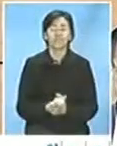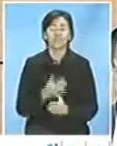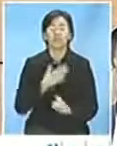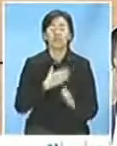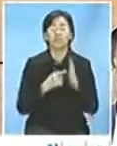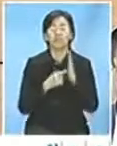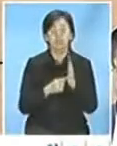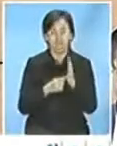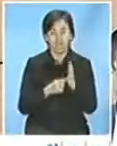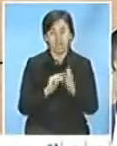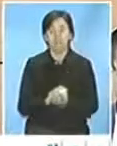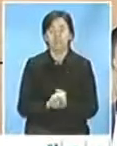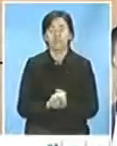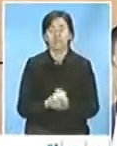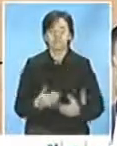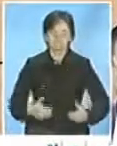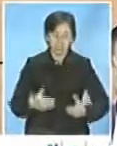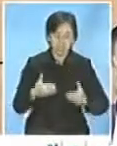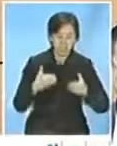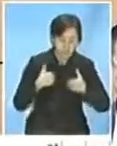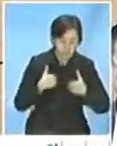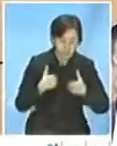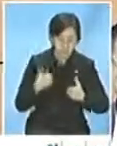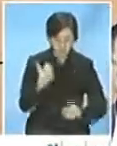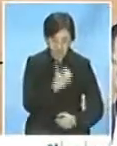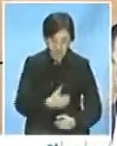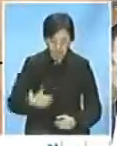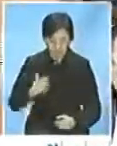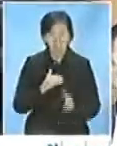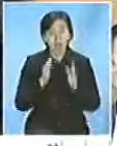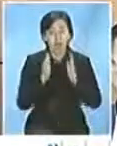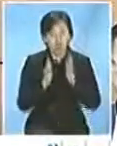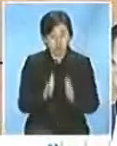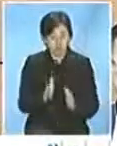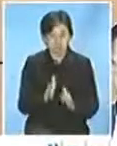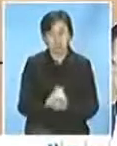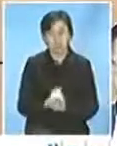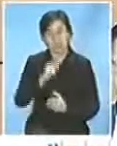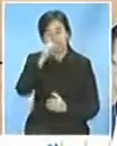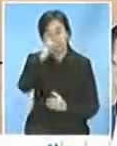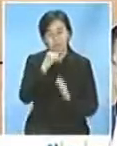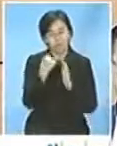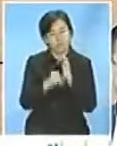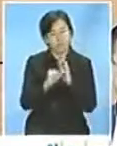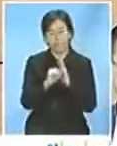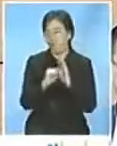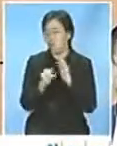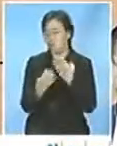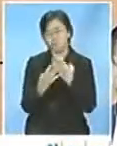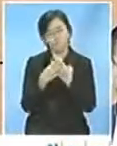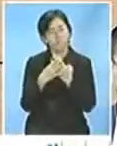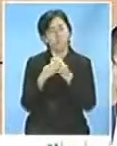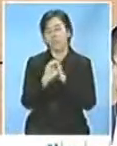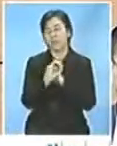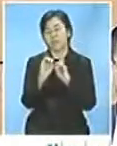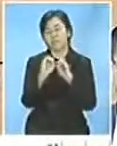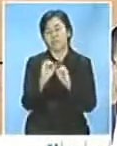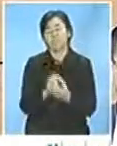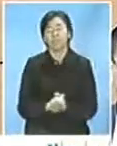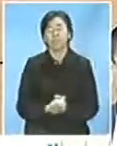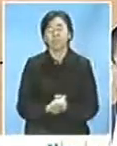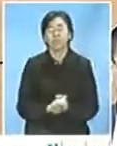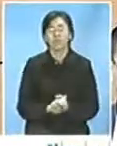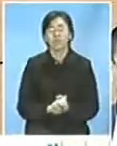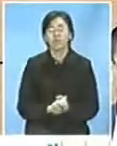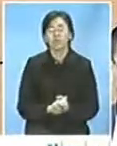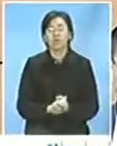ณีที่ทำร้ายต่อชีวิตและร่างกายประเทศไทยไม่เคยนิรโทษผมยกตัวอย่างเมื่อวัน